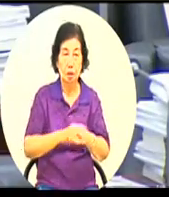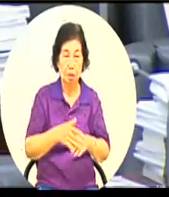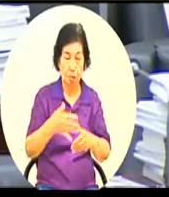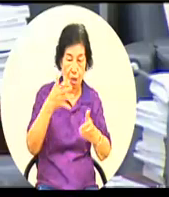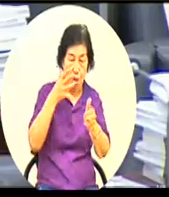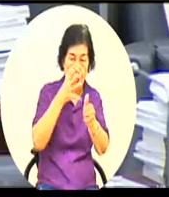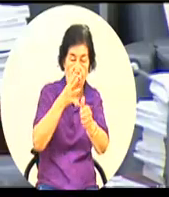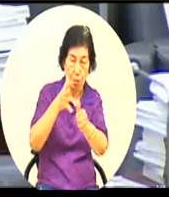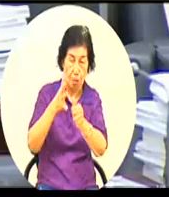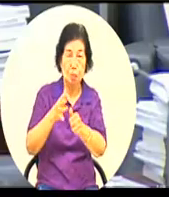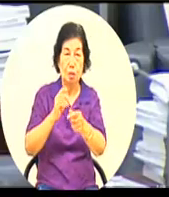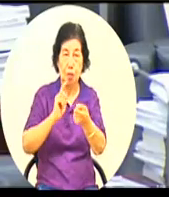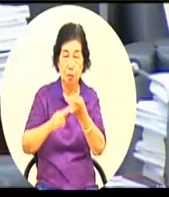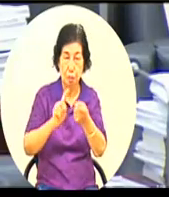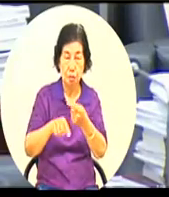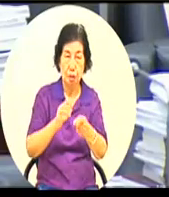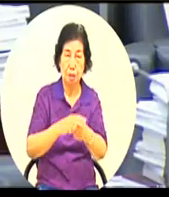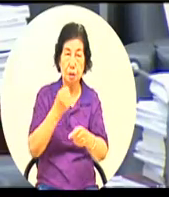提告，